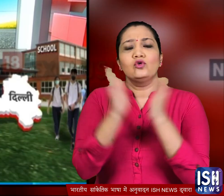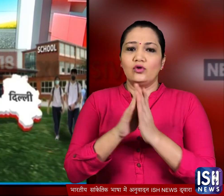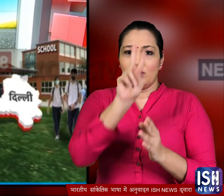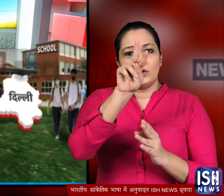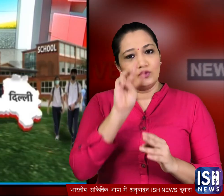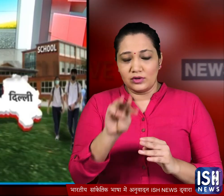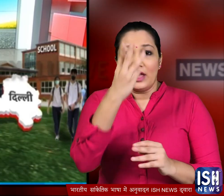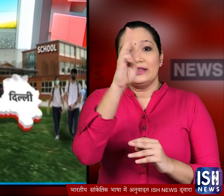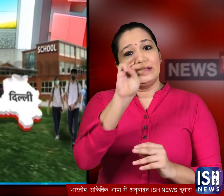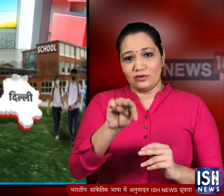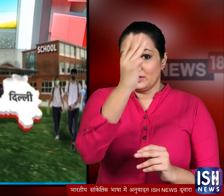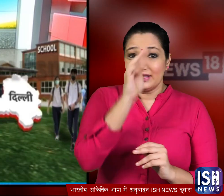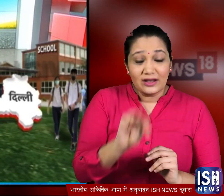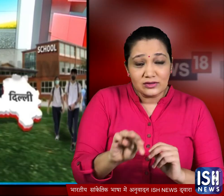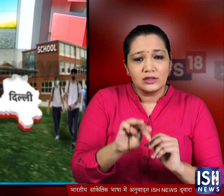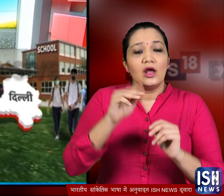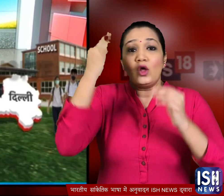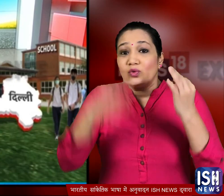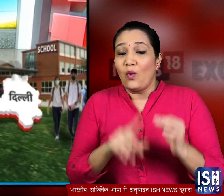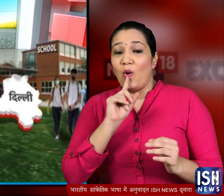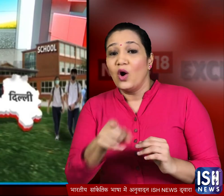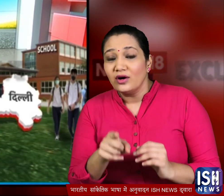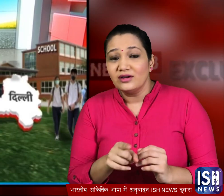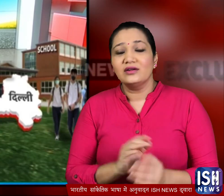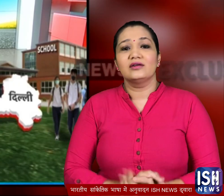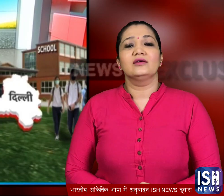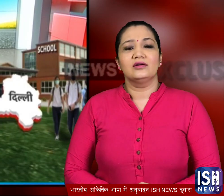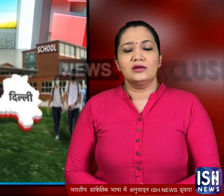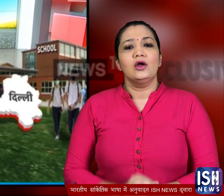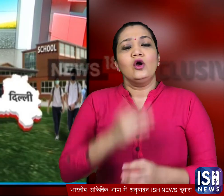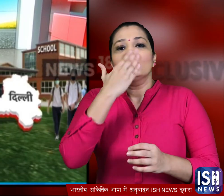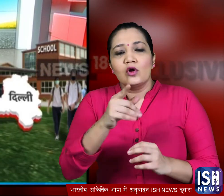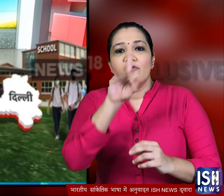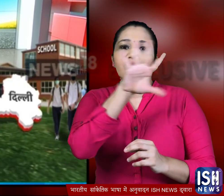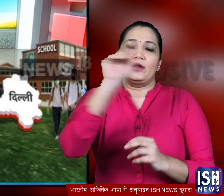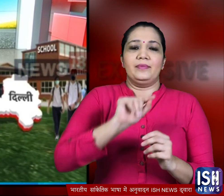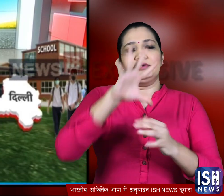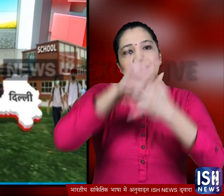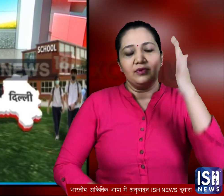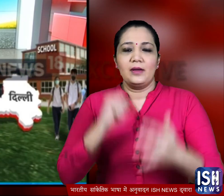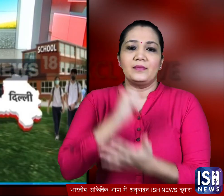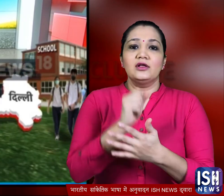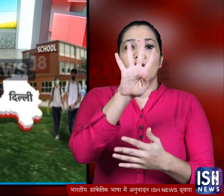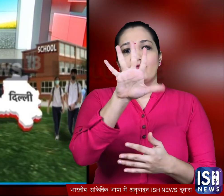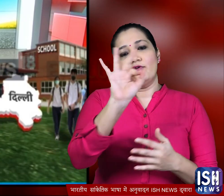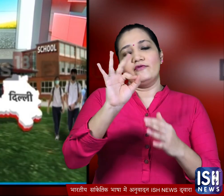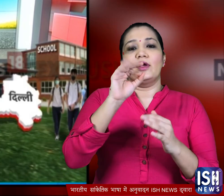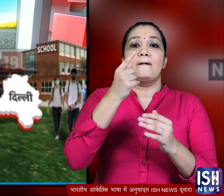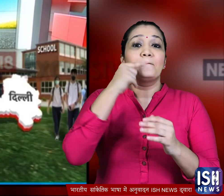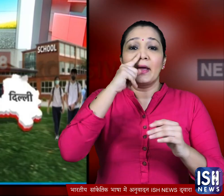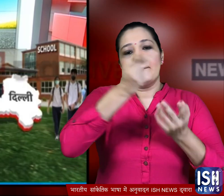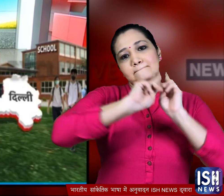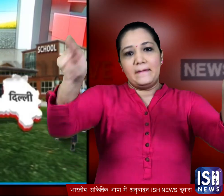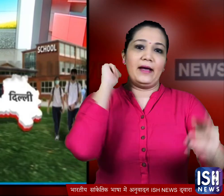लिए गए, तो पूरी फीस हो गई 3000 रुपए। अब नए आदेश के तहत इन 3000 रुपयों में स्कूल को 15% की कटौती करके 450